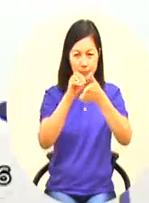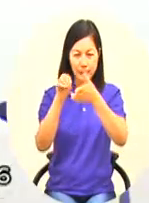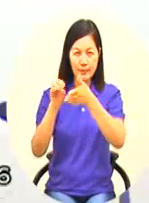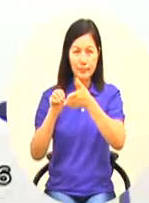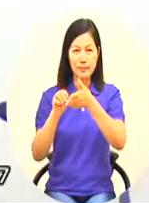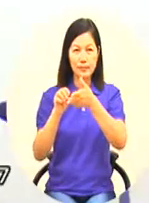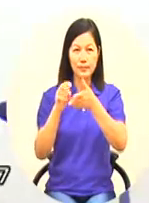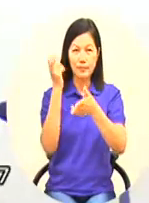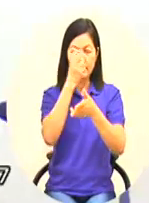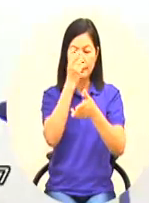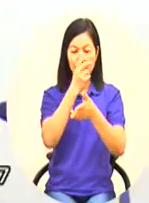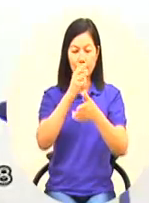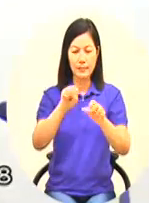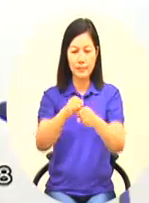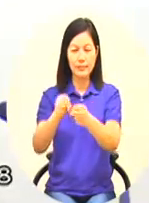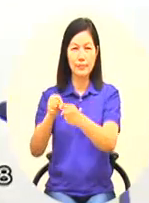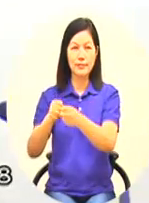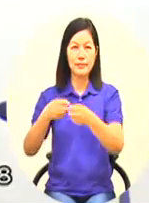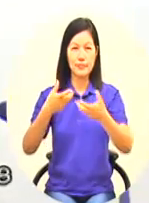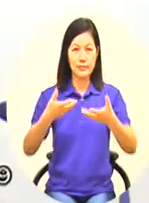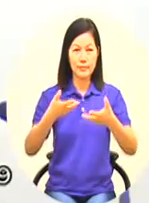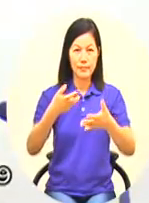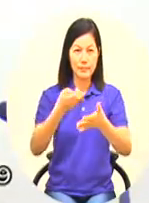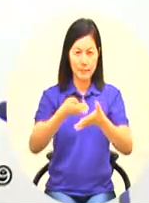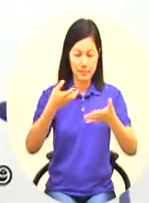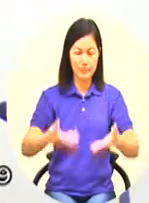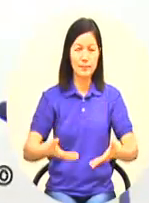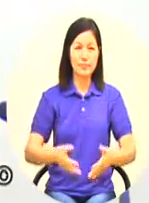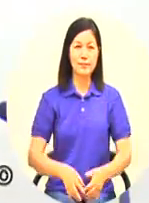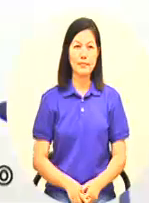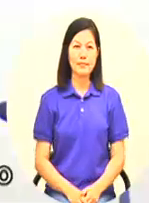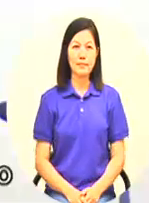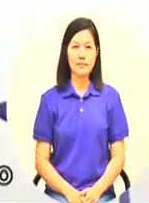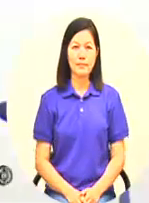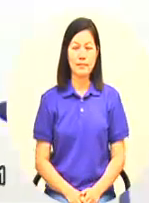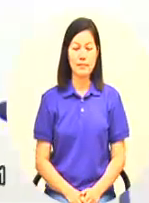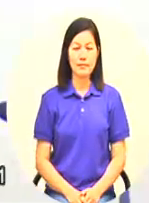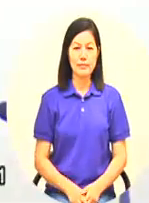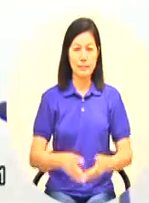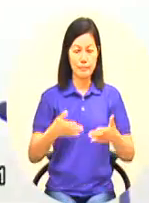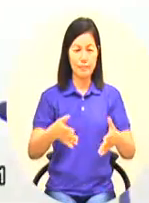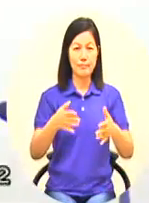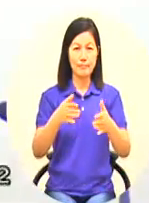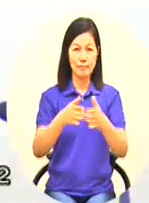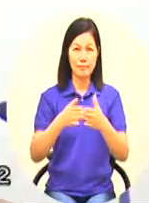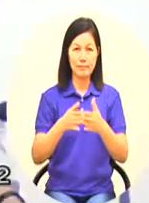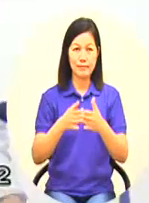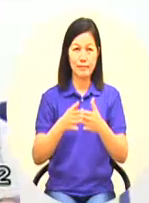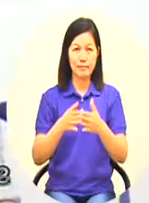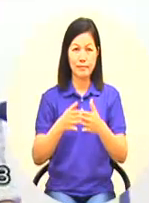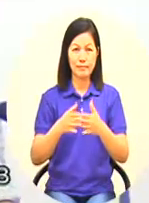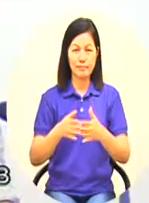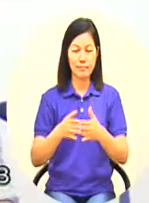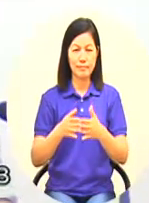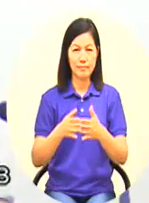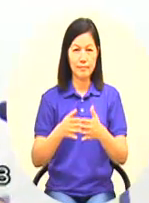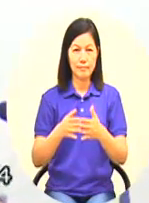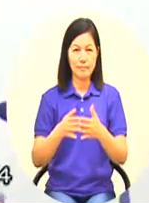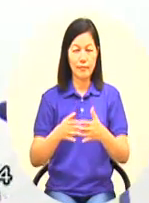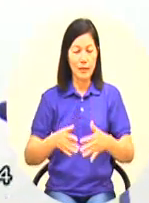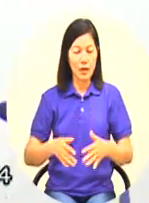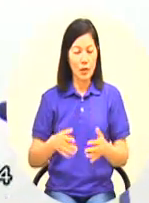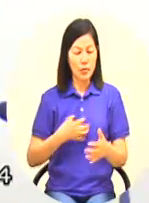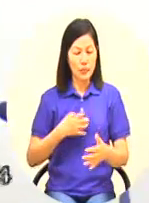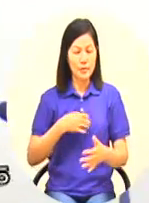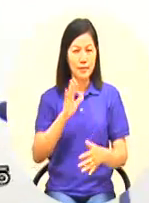毁的，破坏非常的严重。那这些在比较重要的当务之急有危险性的，都是我